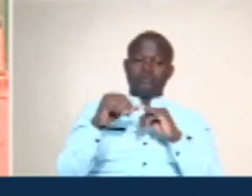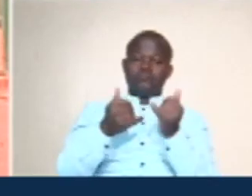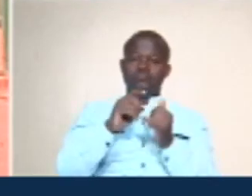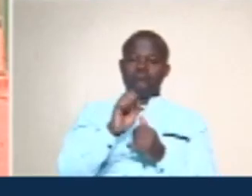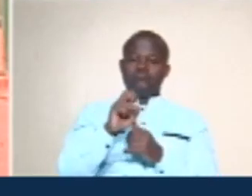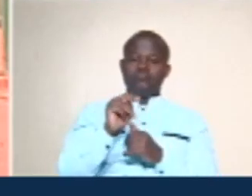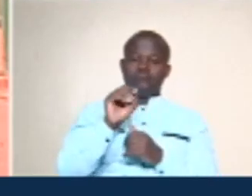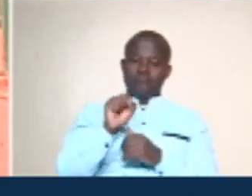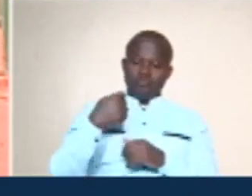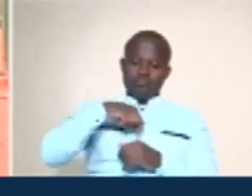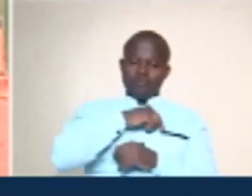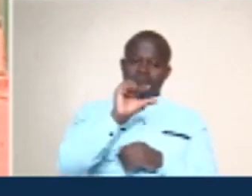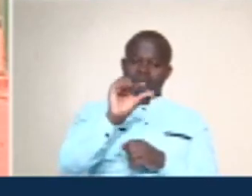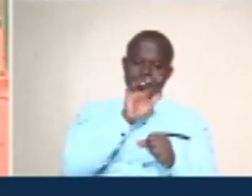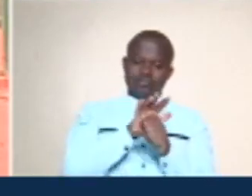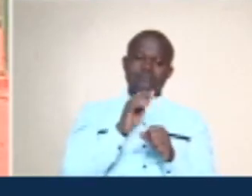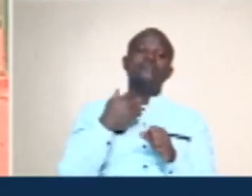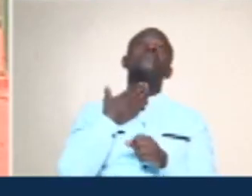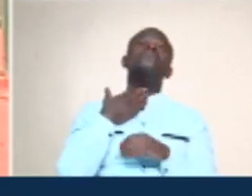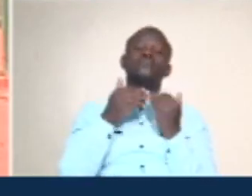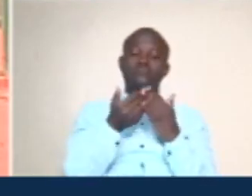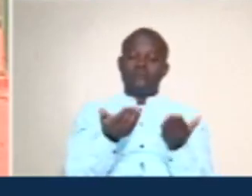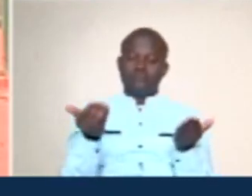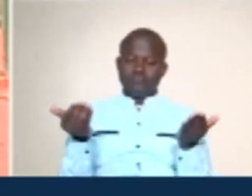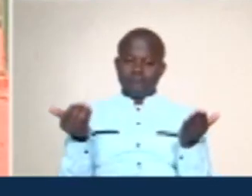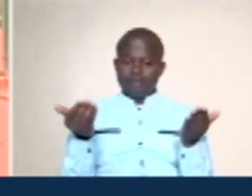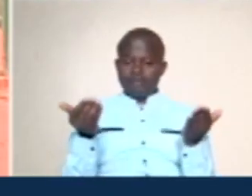tennis turacyari bake cyane so turifuza abana